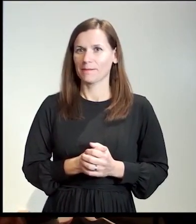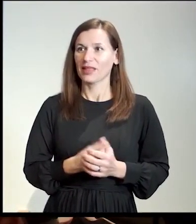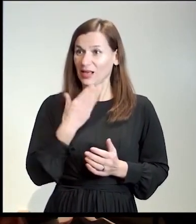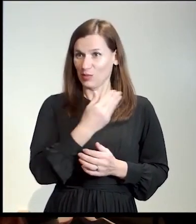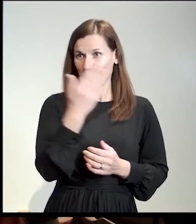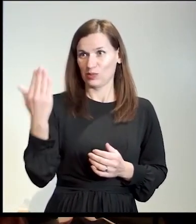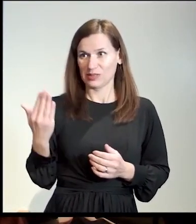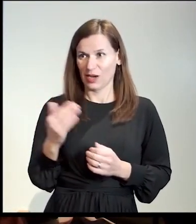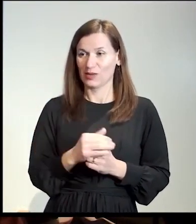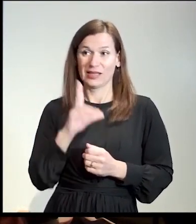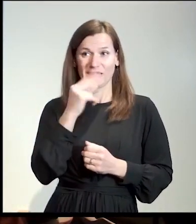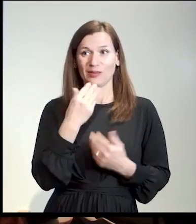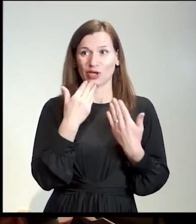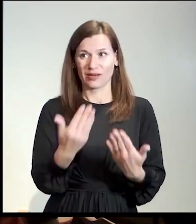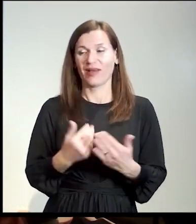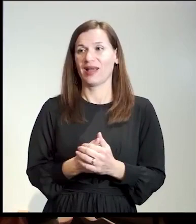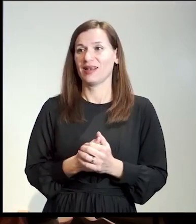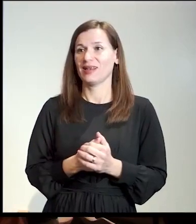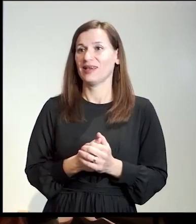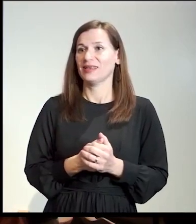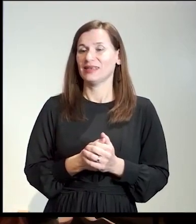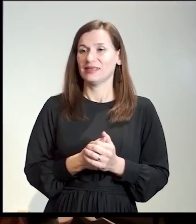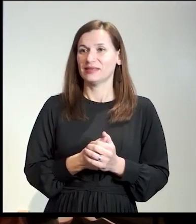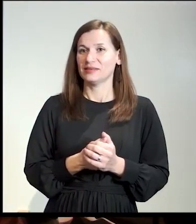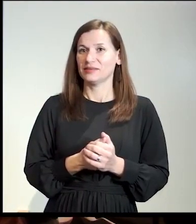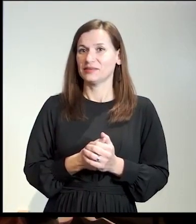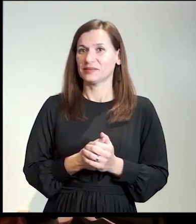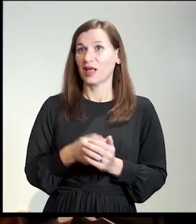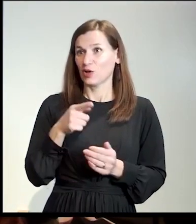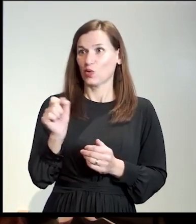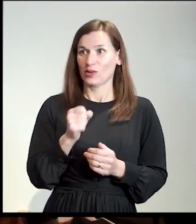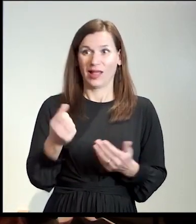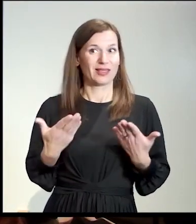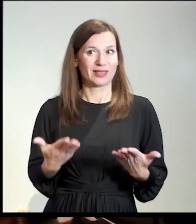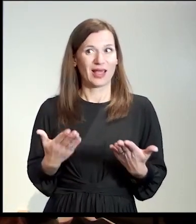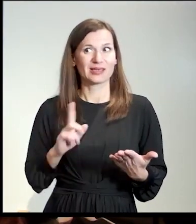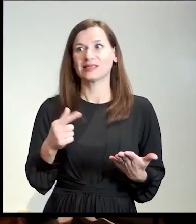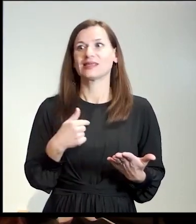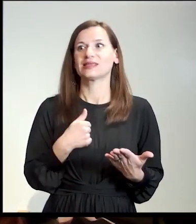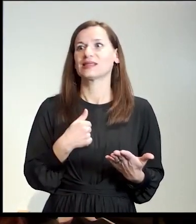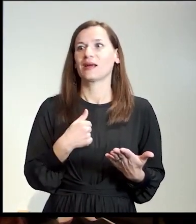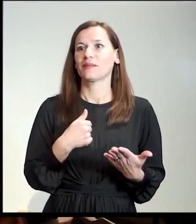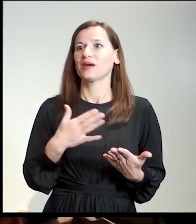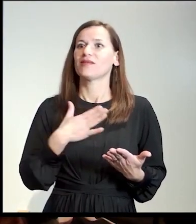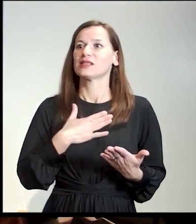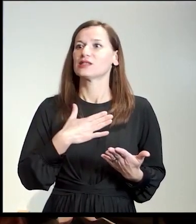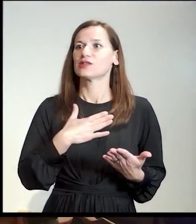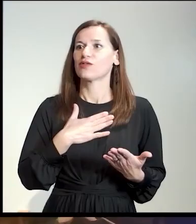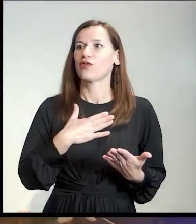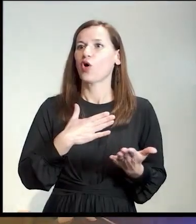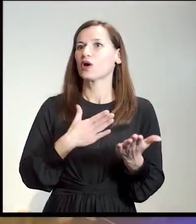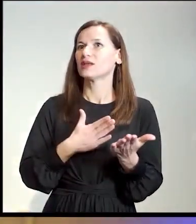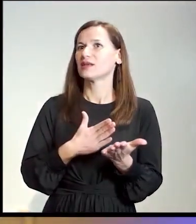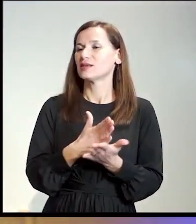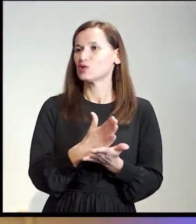Pozdravljeni, najlepša hvala. Torej, to, da danes nisem v svoji službeni obleki, podobno